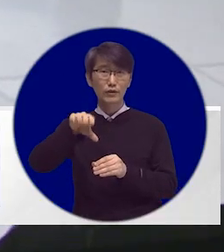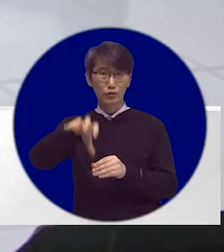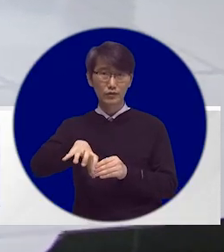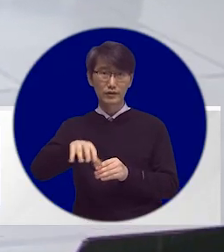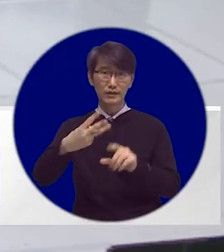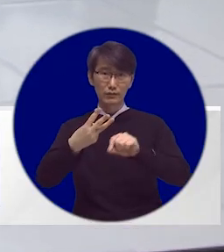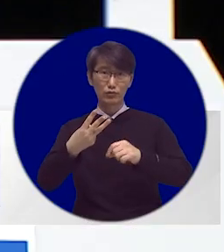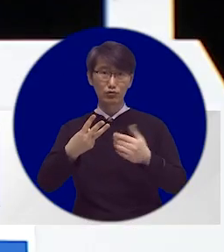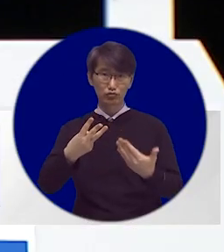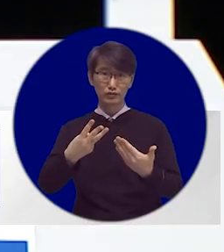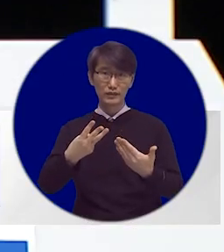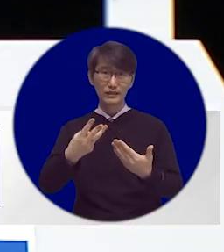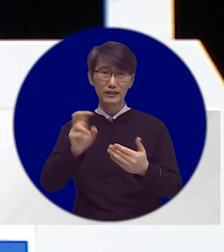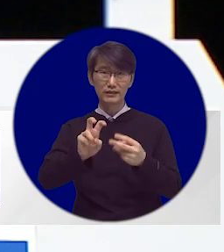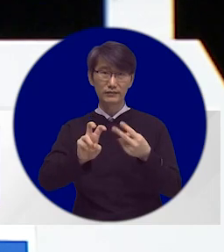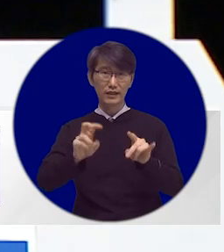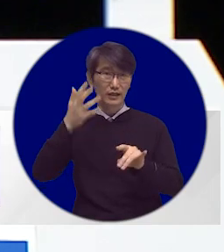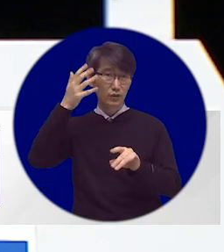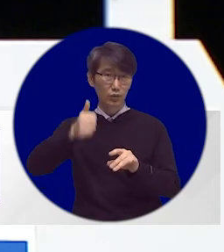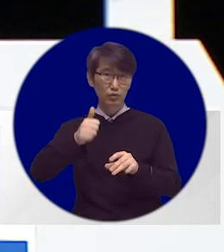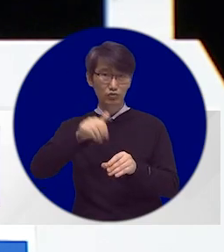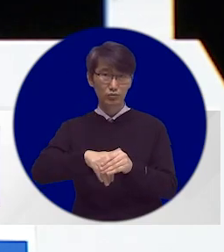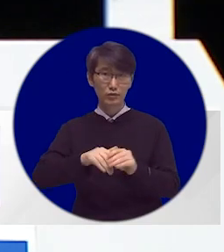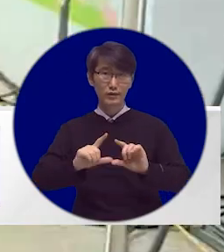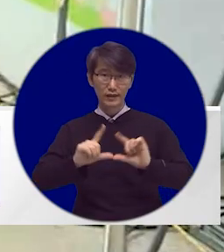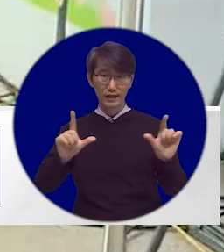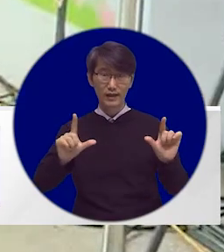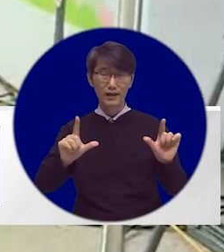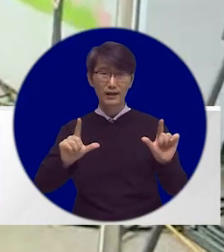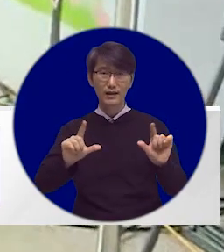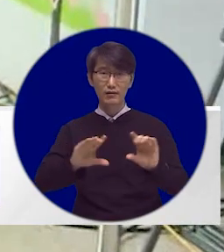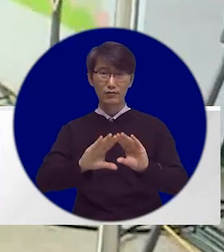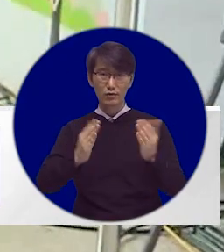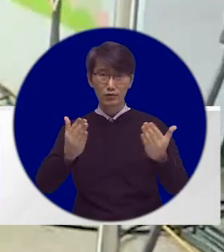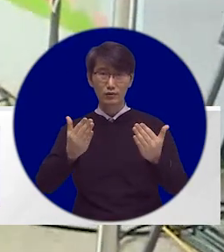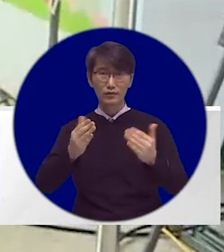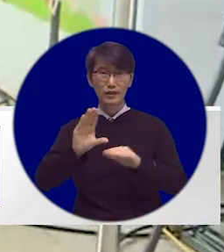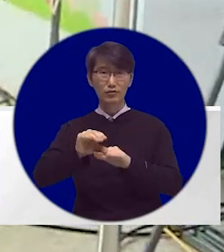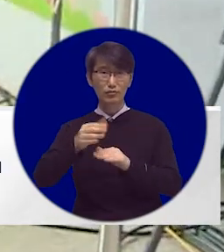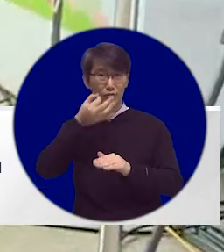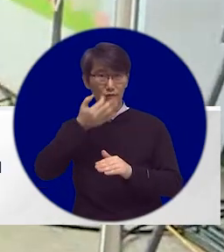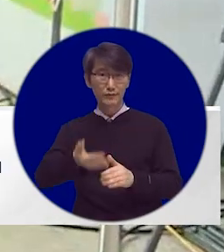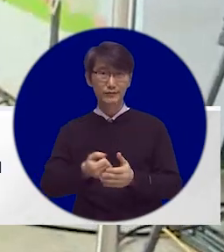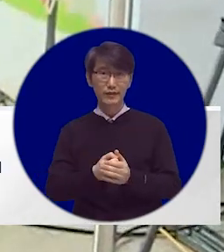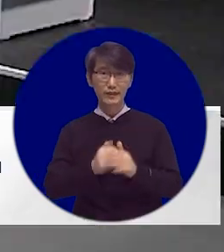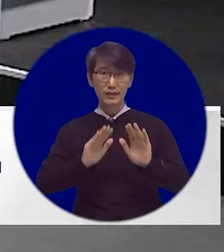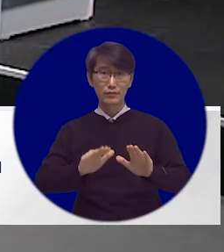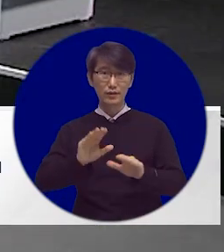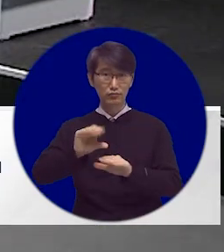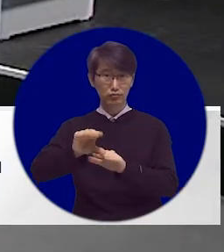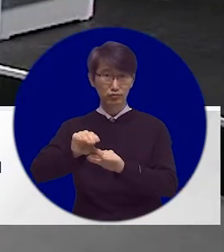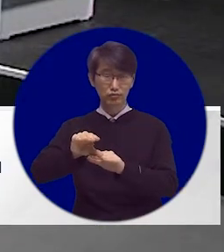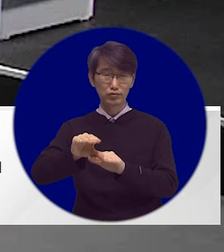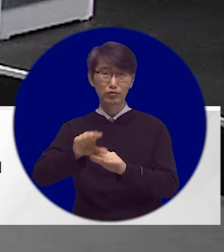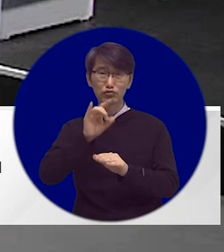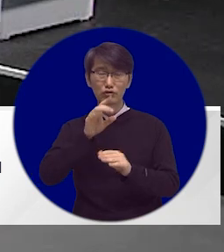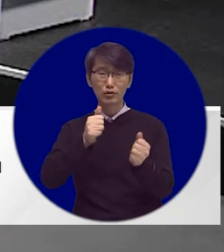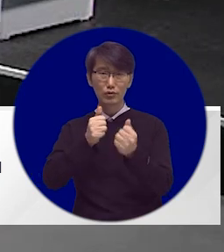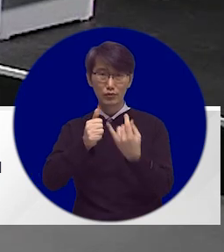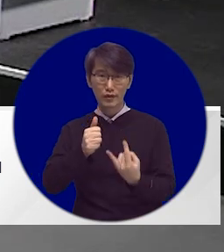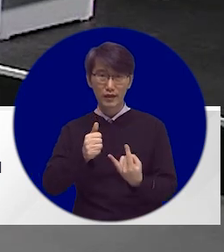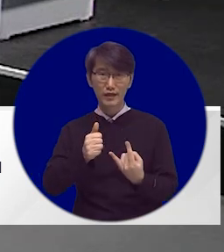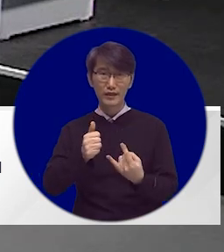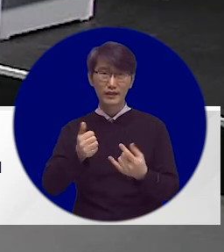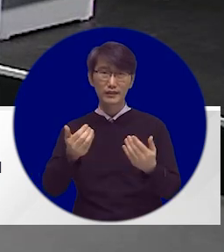한국선거방송에서는 3월 9일 제20대 대통령 선거 당일에 투개표 과정을 생중계합니다. 이번 생중계는